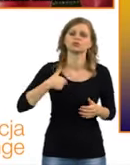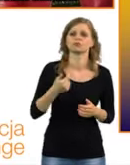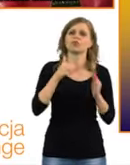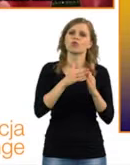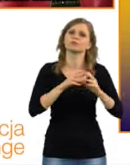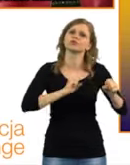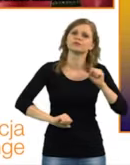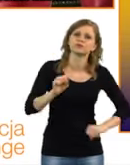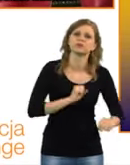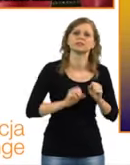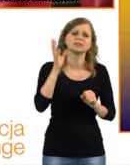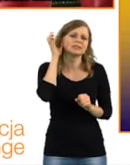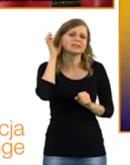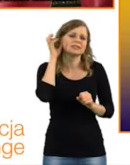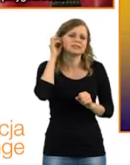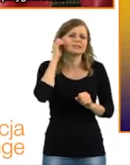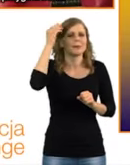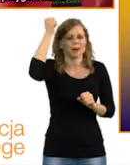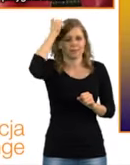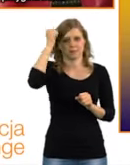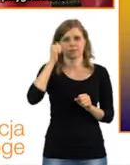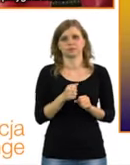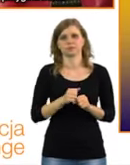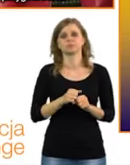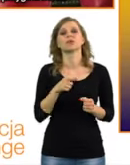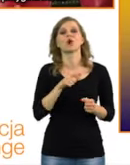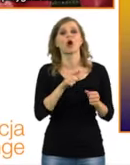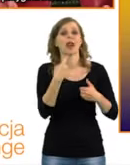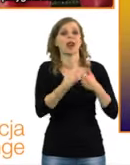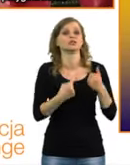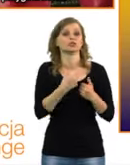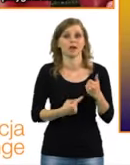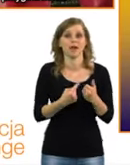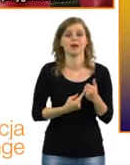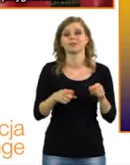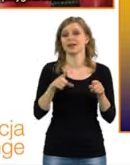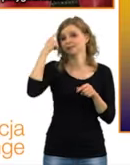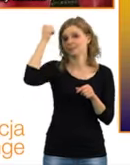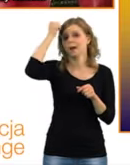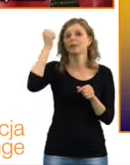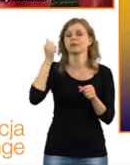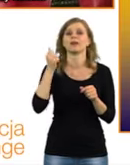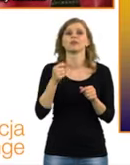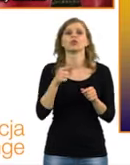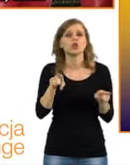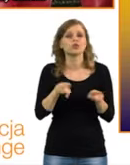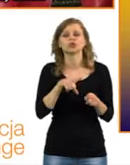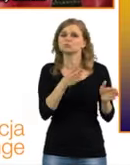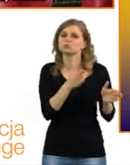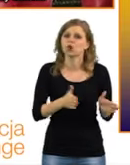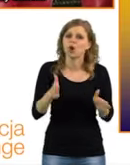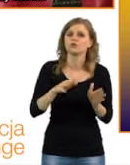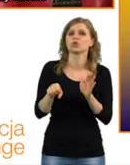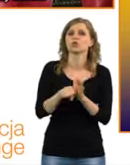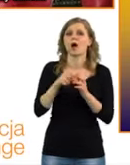Temu służy wychowanie słuchowe. Przygotowuje liczenie, na przykład zapamiętywanie, to również